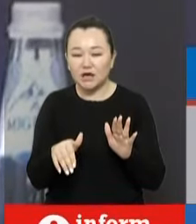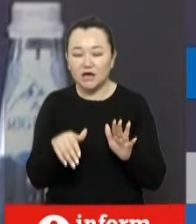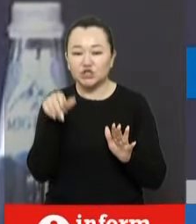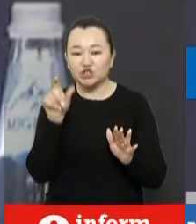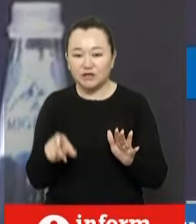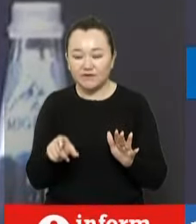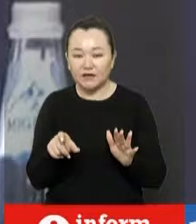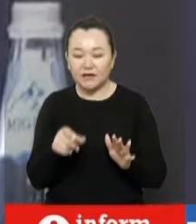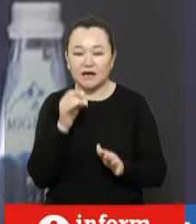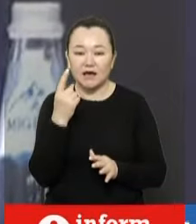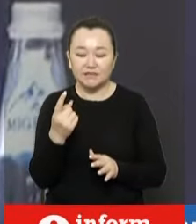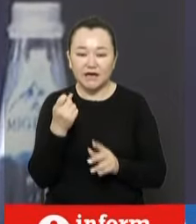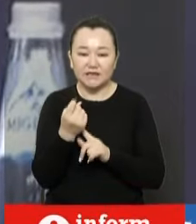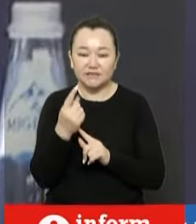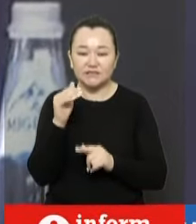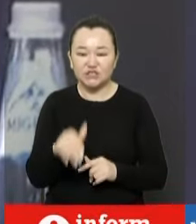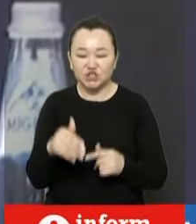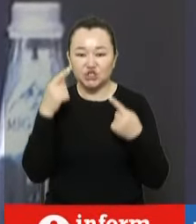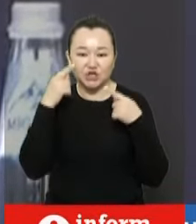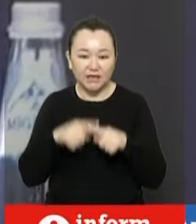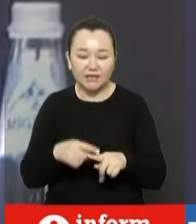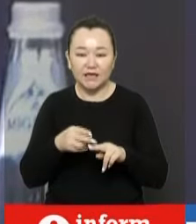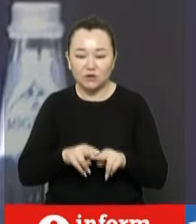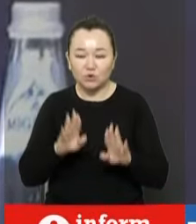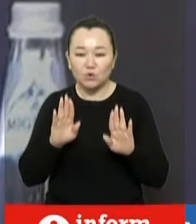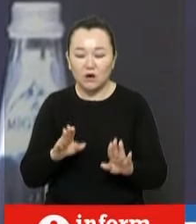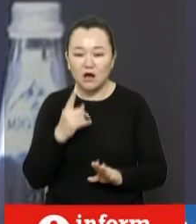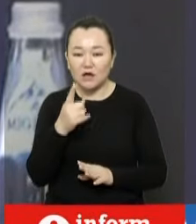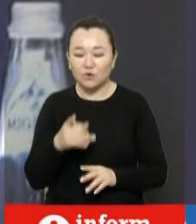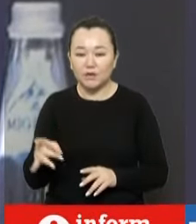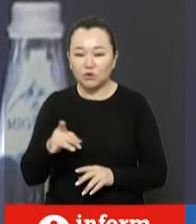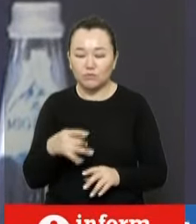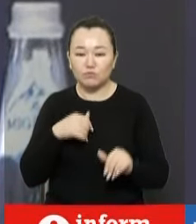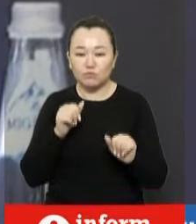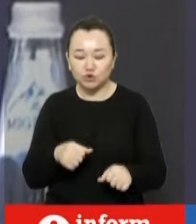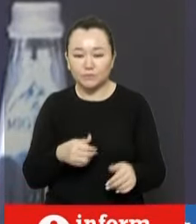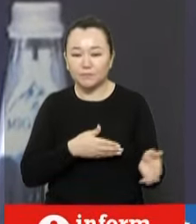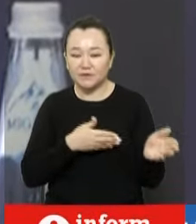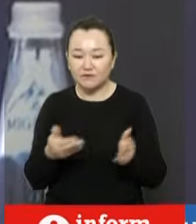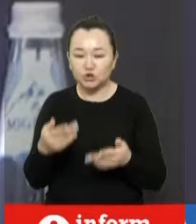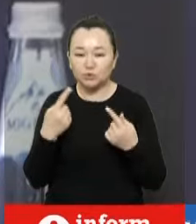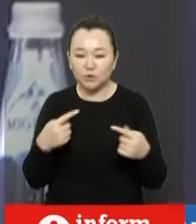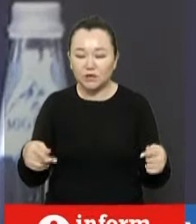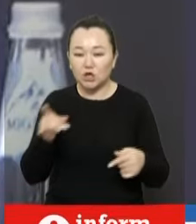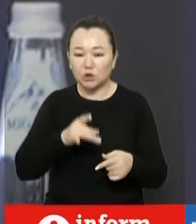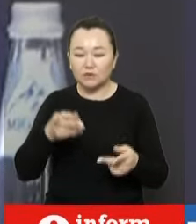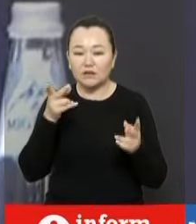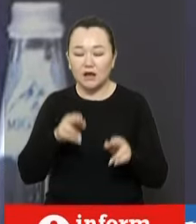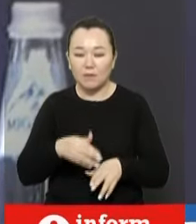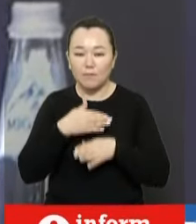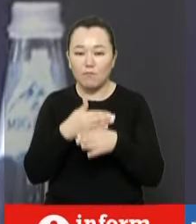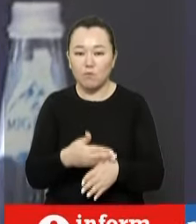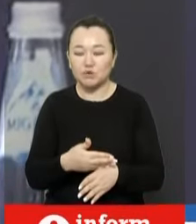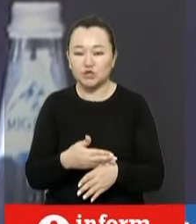человек и 11.000 техники это не только в одном регионе мы можем привлечь с других регионов для оказания